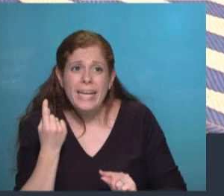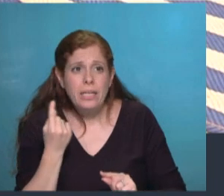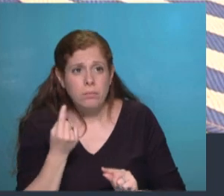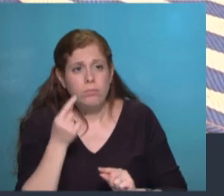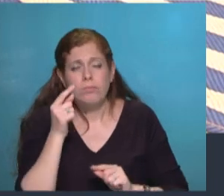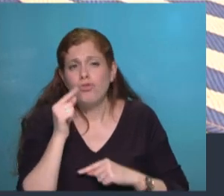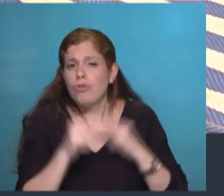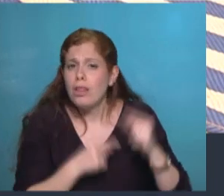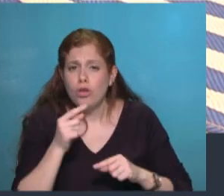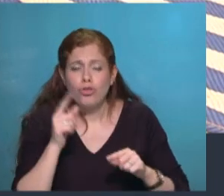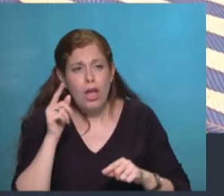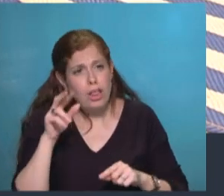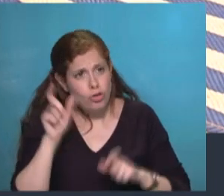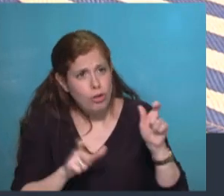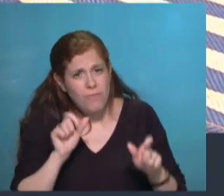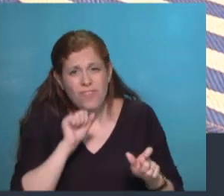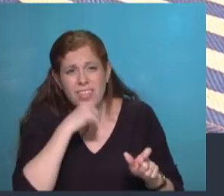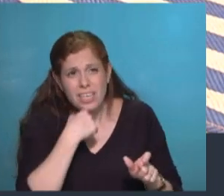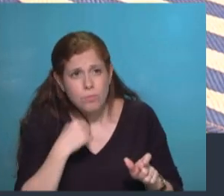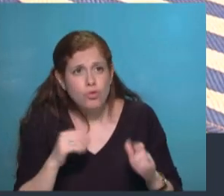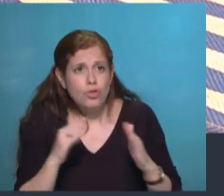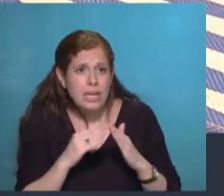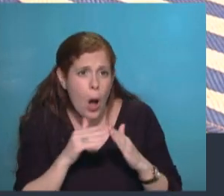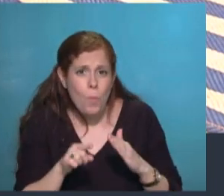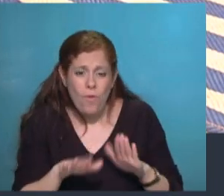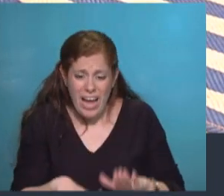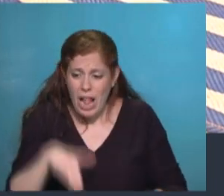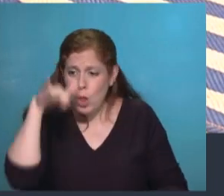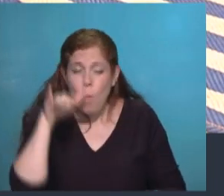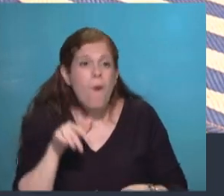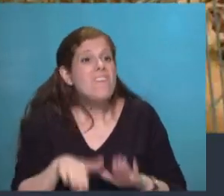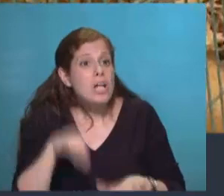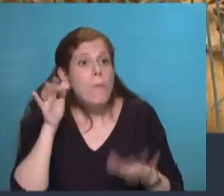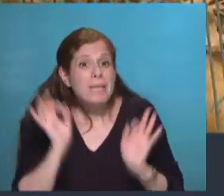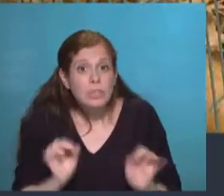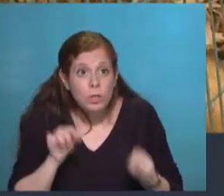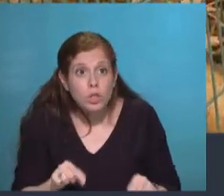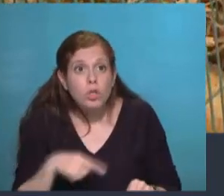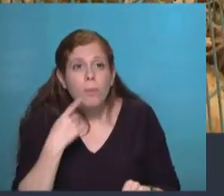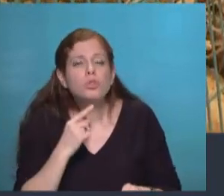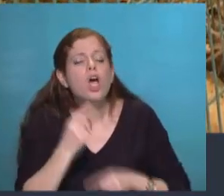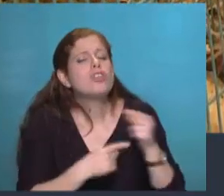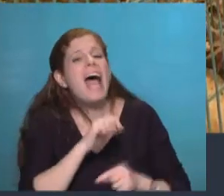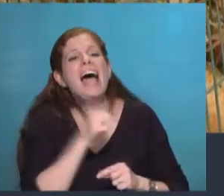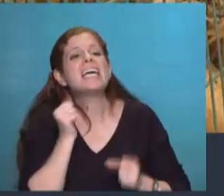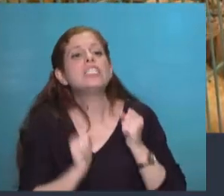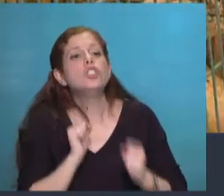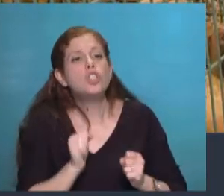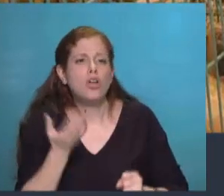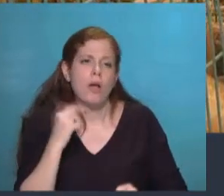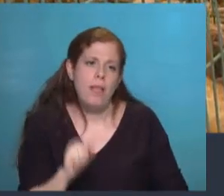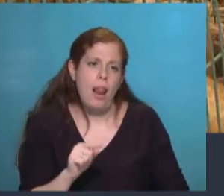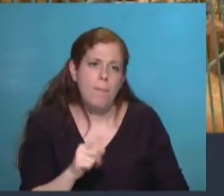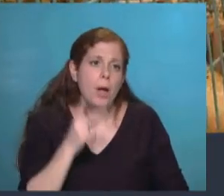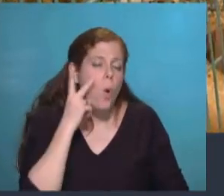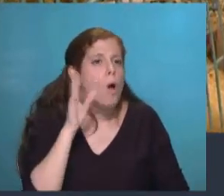שאנשים ותיקים שגרים פה וגדלו פה וגדלו במציאות הזאת, אומרים שזאת הייתה השנה הכי קשה שהייתה להם. אנחנו רואים שגם